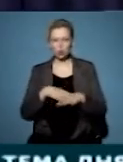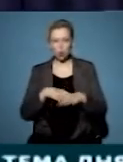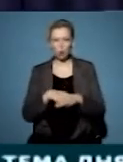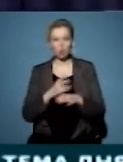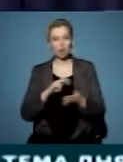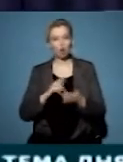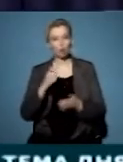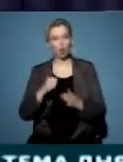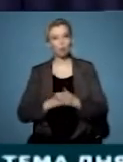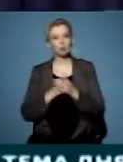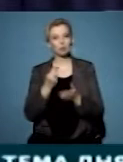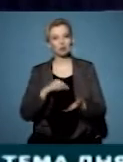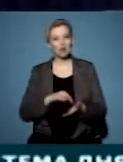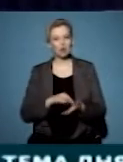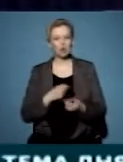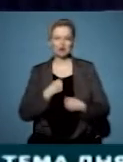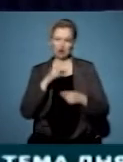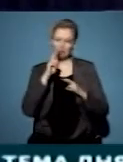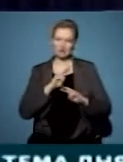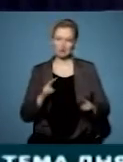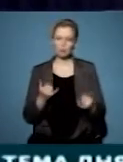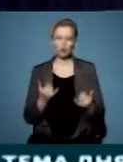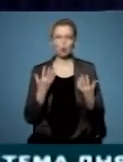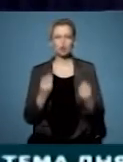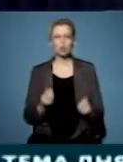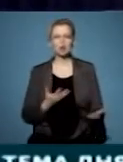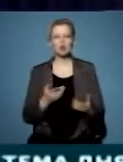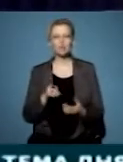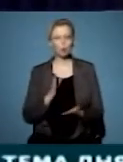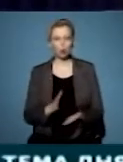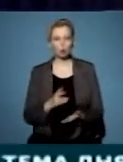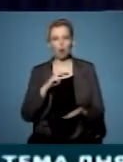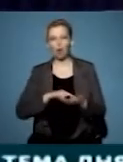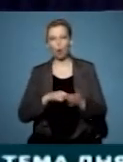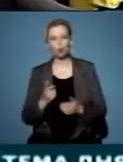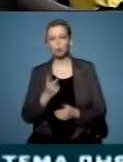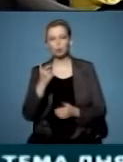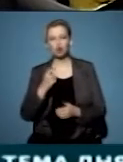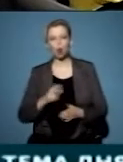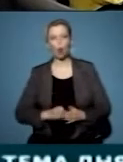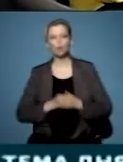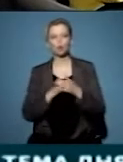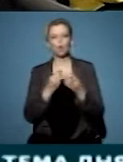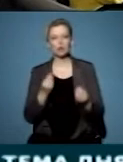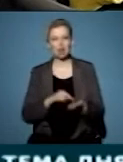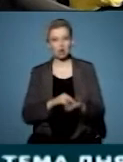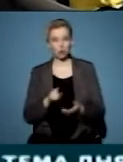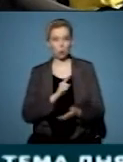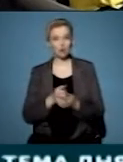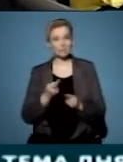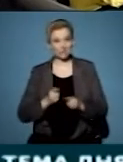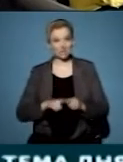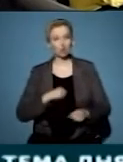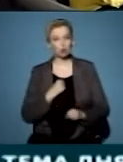на економічно обґрунтований тариф. Я не знаю на сьогоднішній день, який він буде економічно обґрунтований тариф, але вони мають це